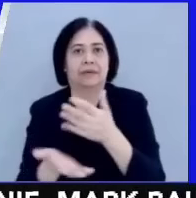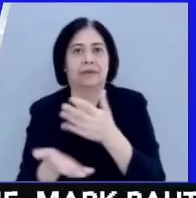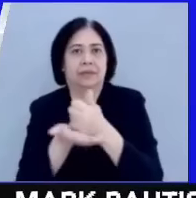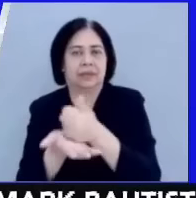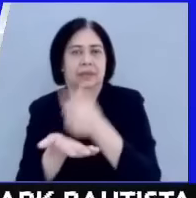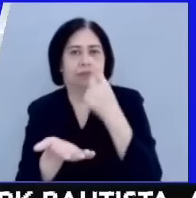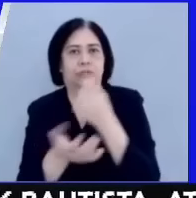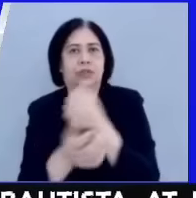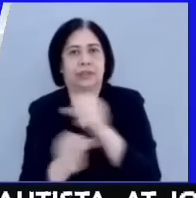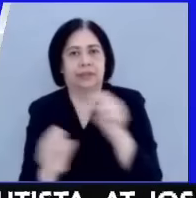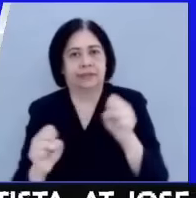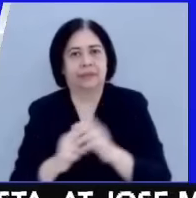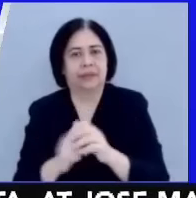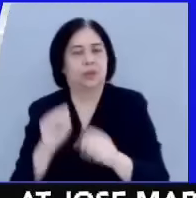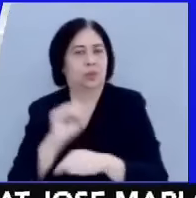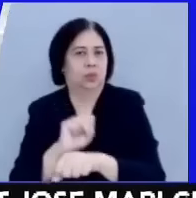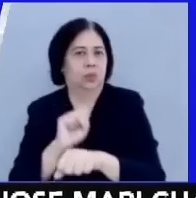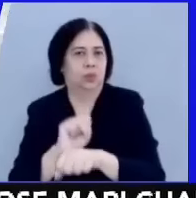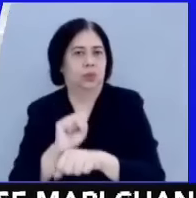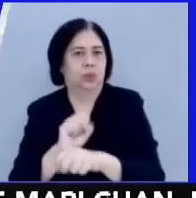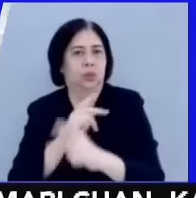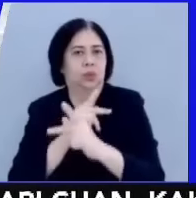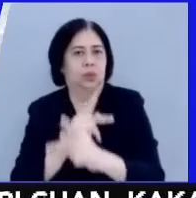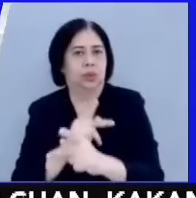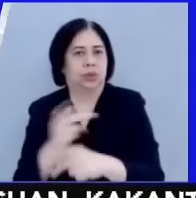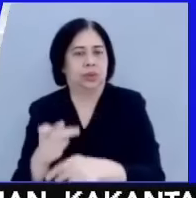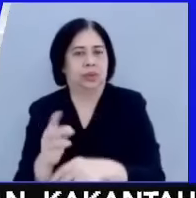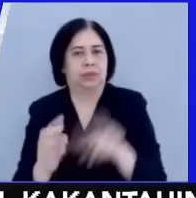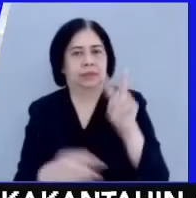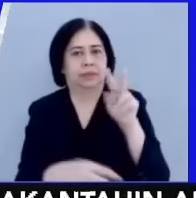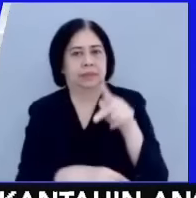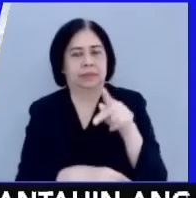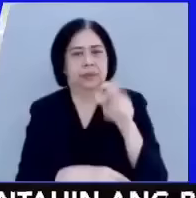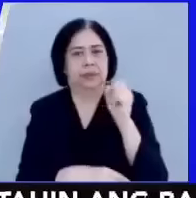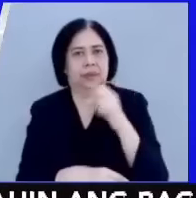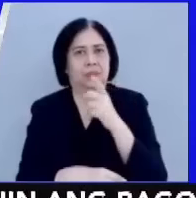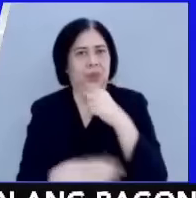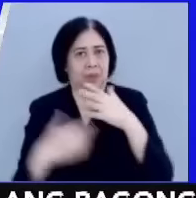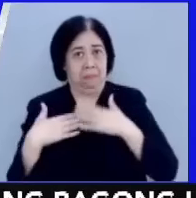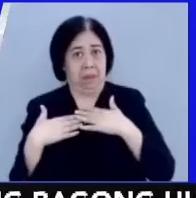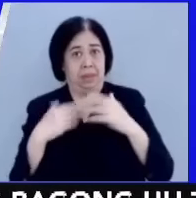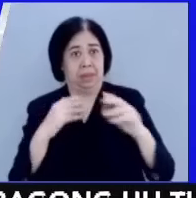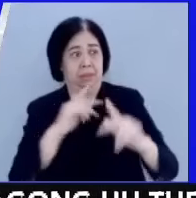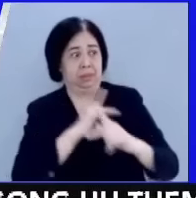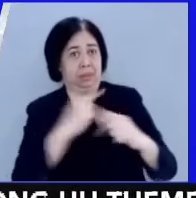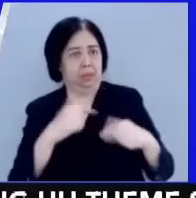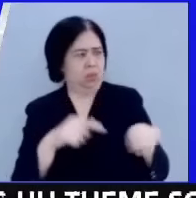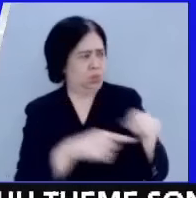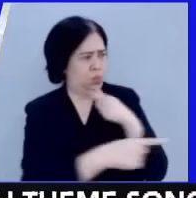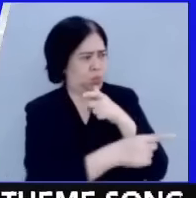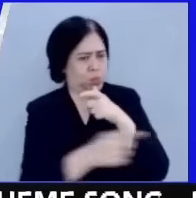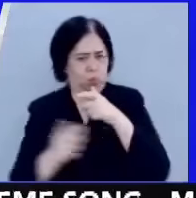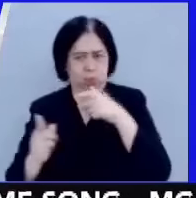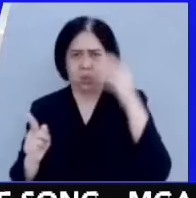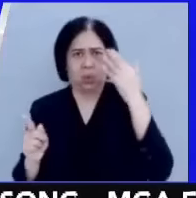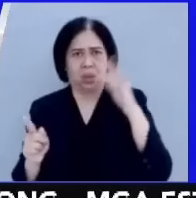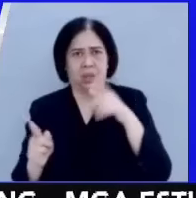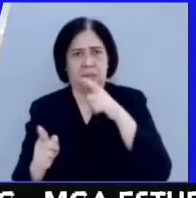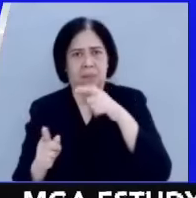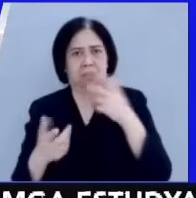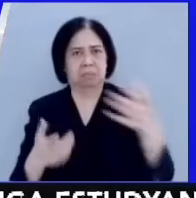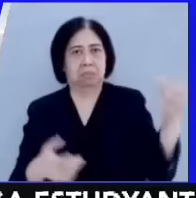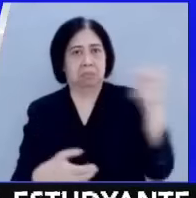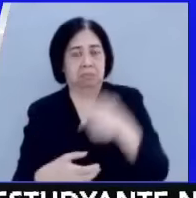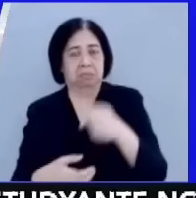naman na prot protektahan natin e Kahit ako k ako hindi ko kilala mga security ko ngayon eh Okay hindi ko sila inassign ng c promise